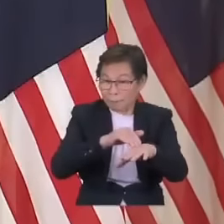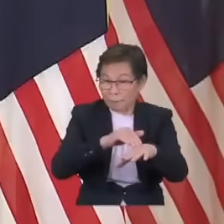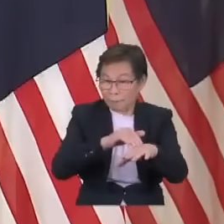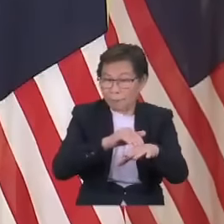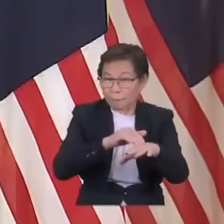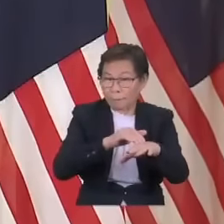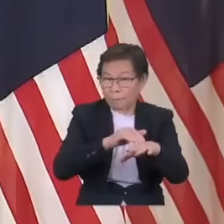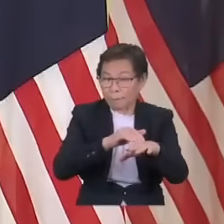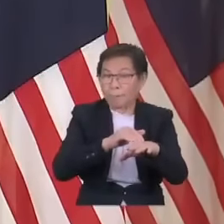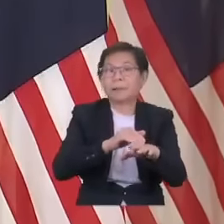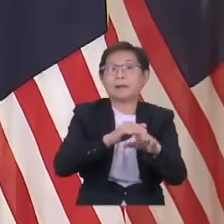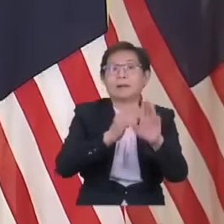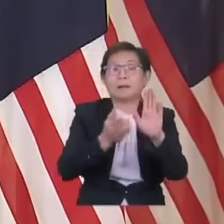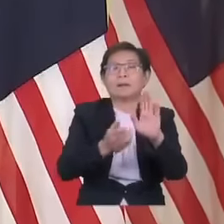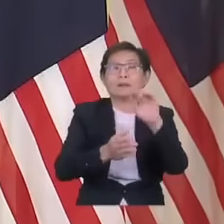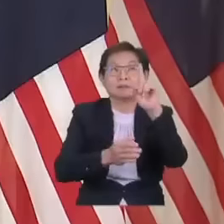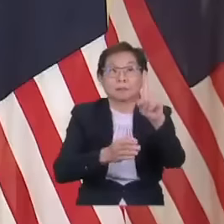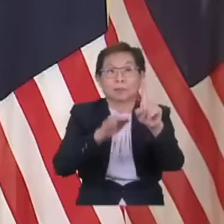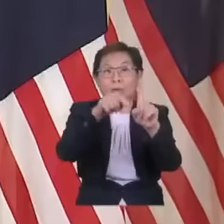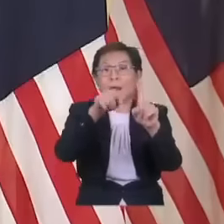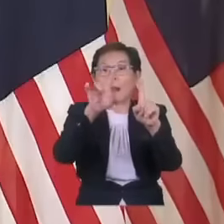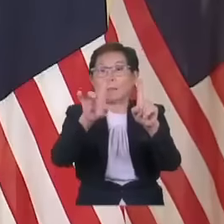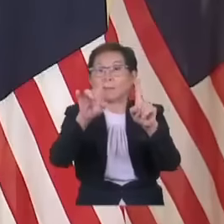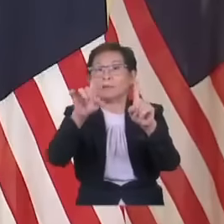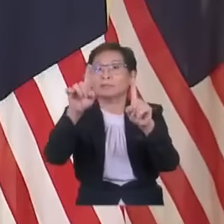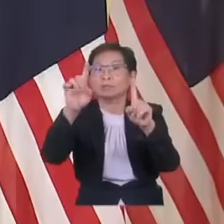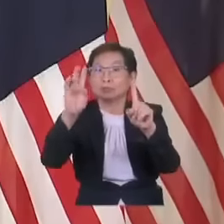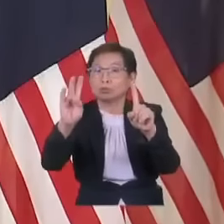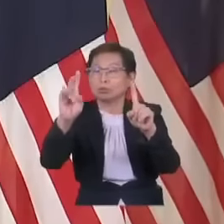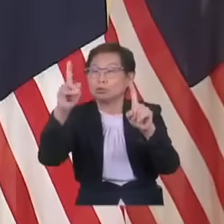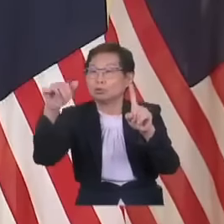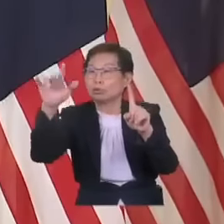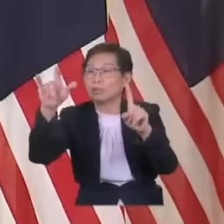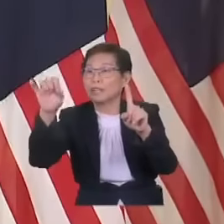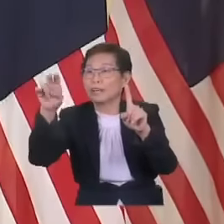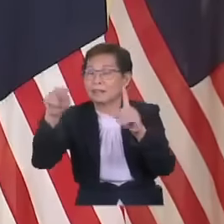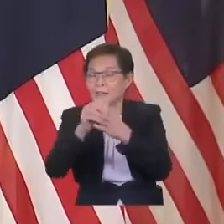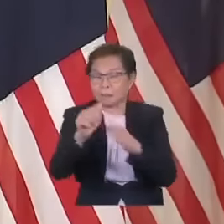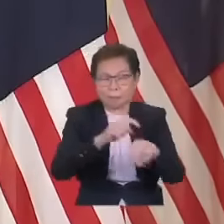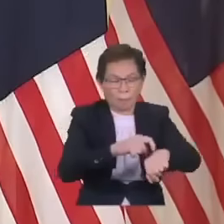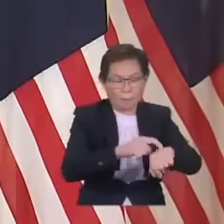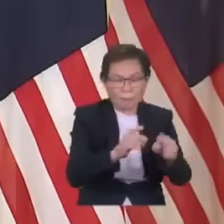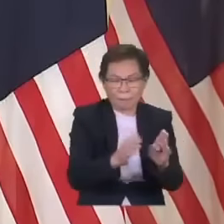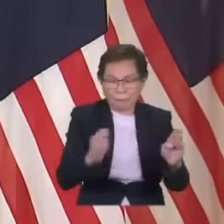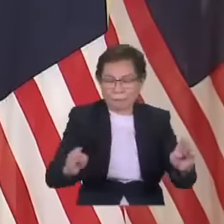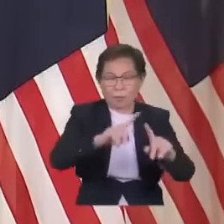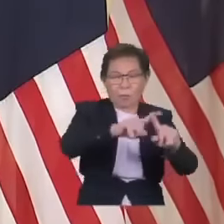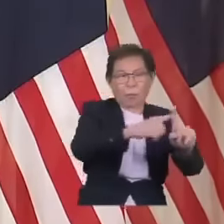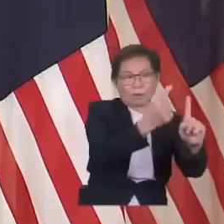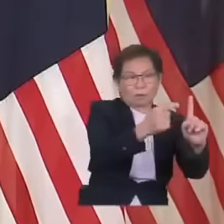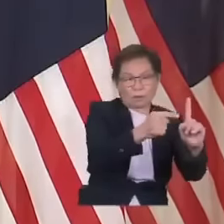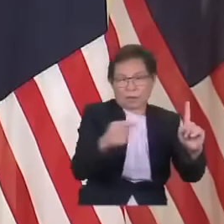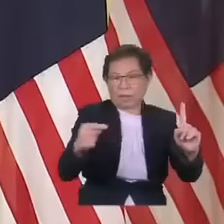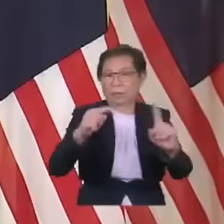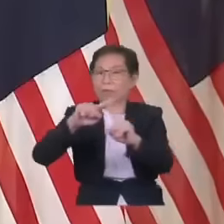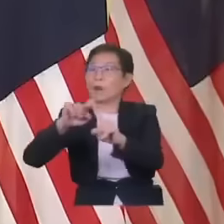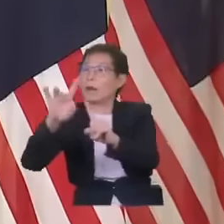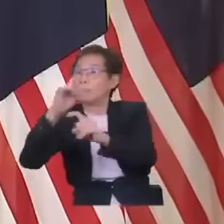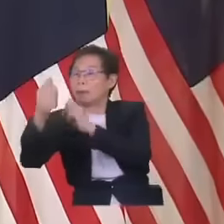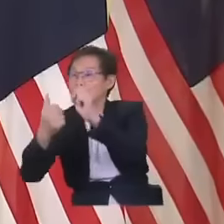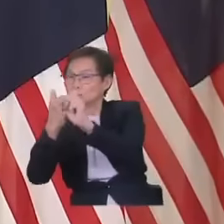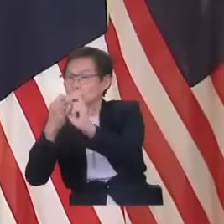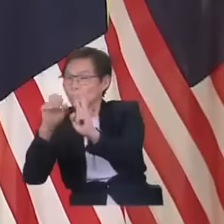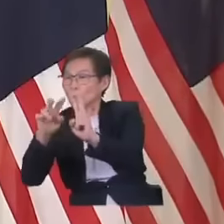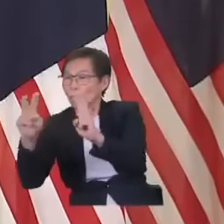satu paparan 87 triliun Ringgit bagi tempo Januari hingga ogoh22